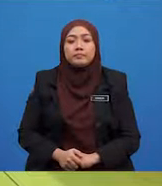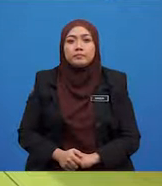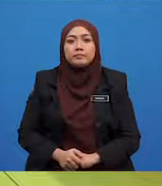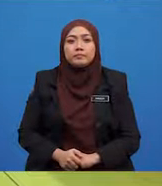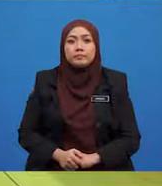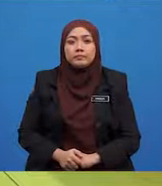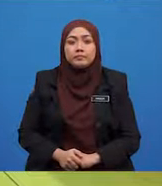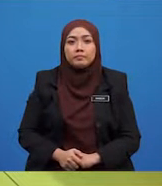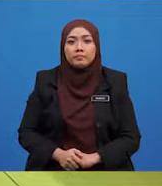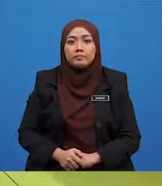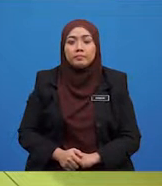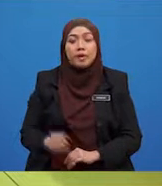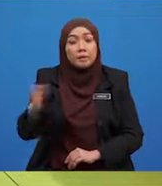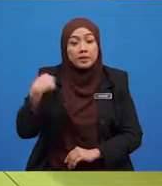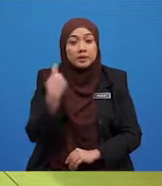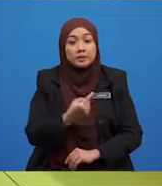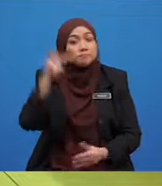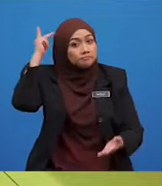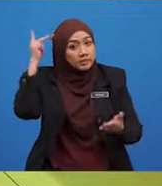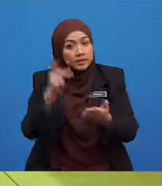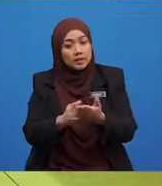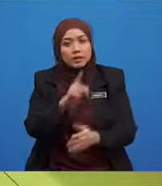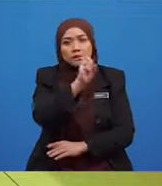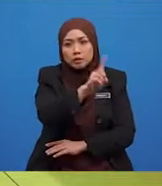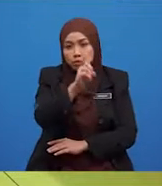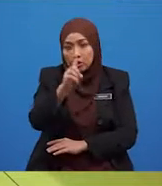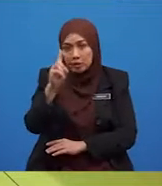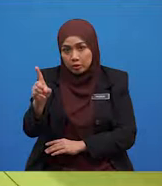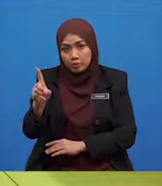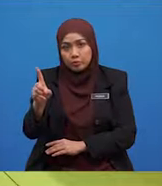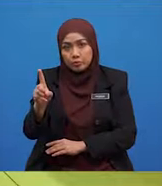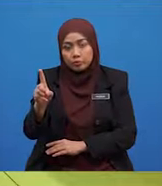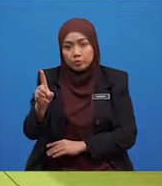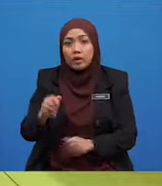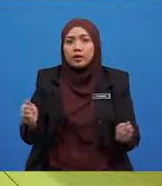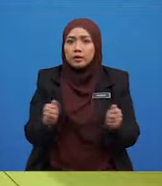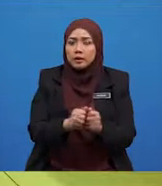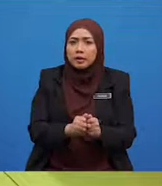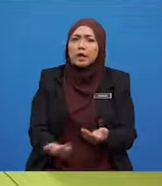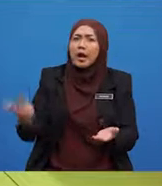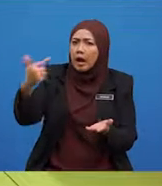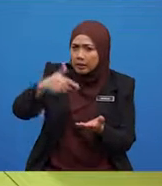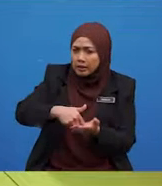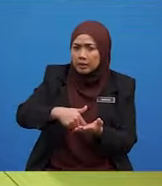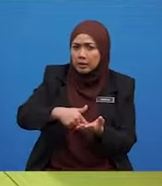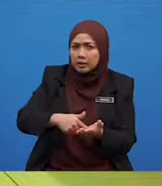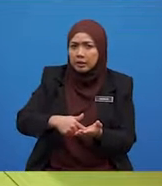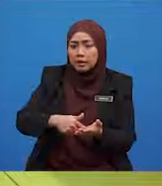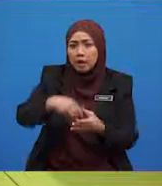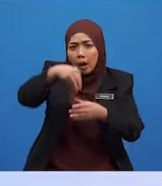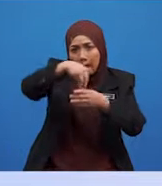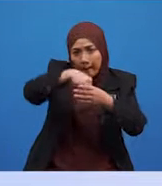Murid-murid, mari kita kenali satu persatu dengan lebih jelas bahagian-bahagian